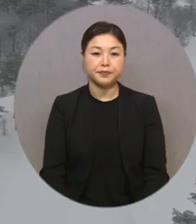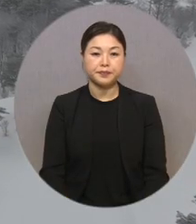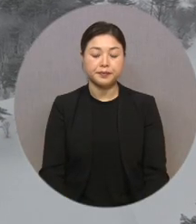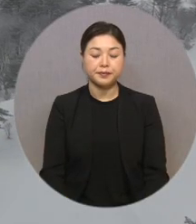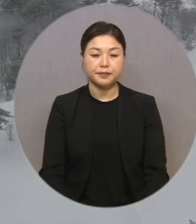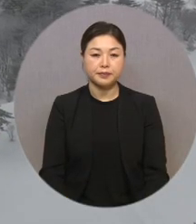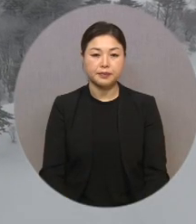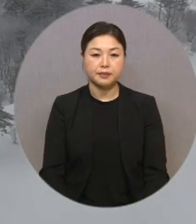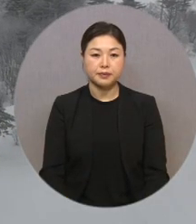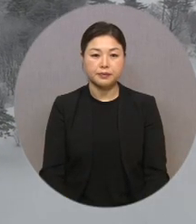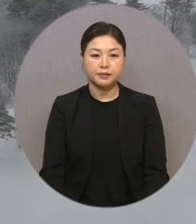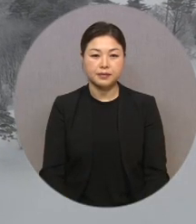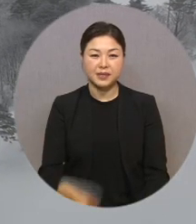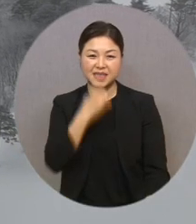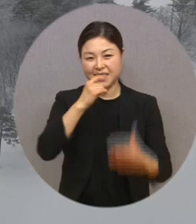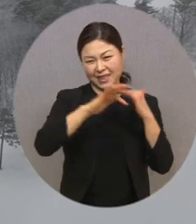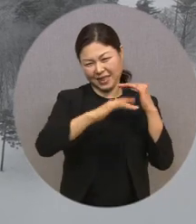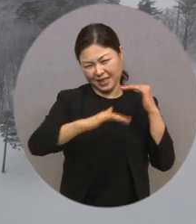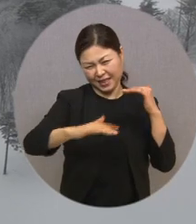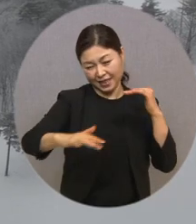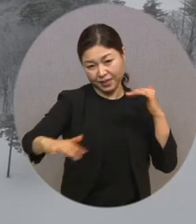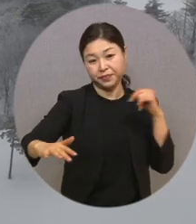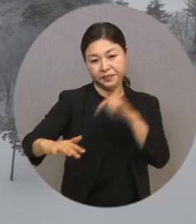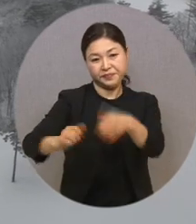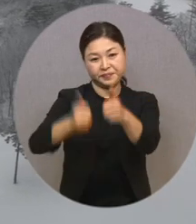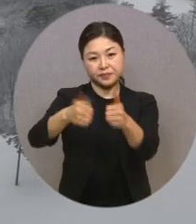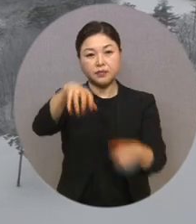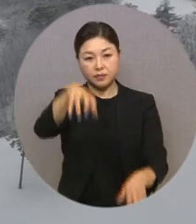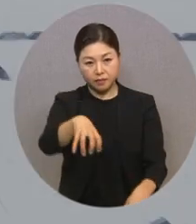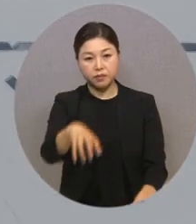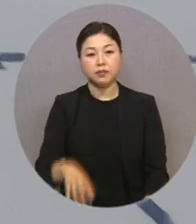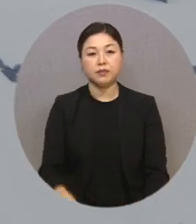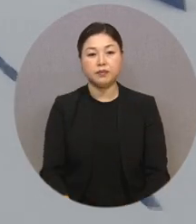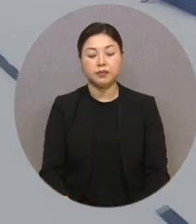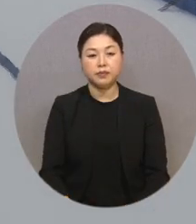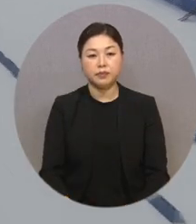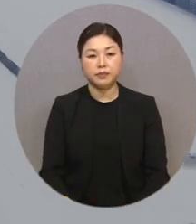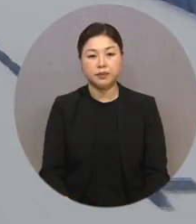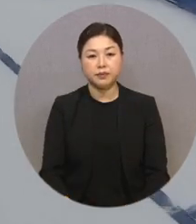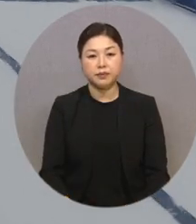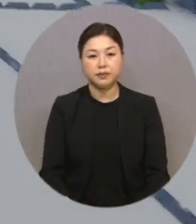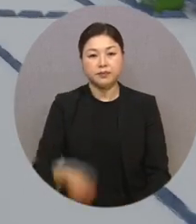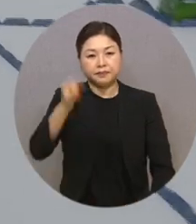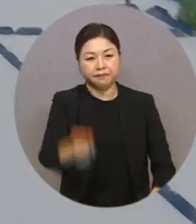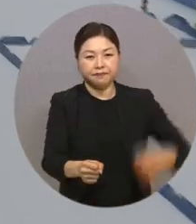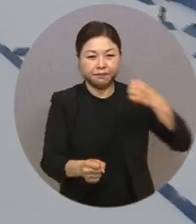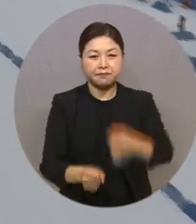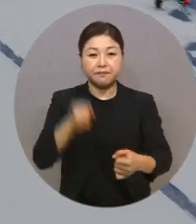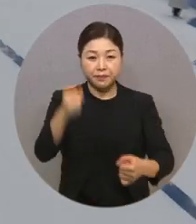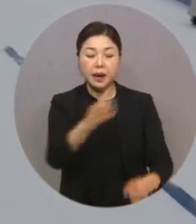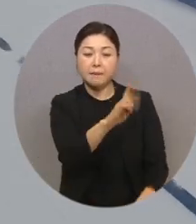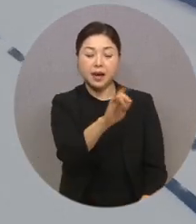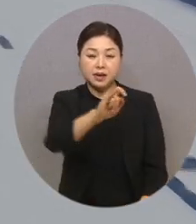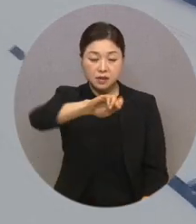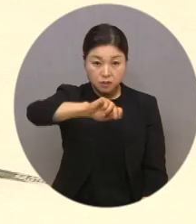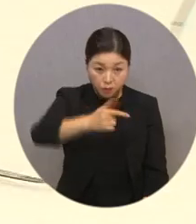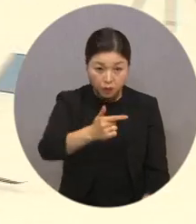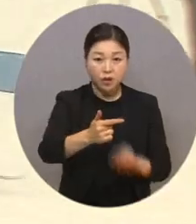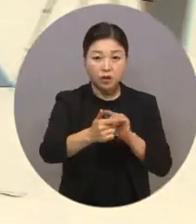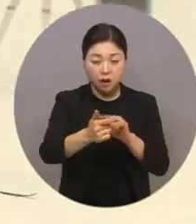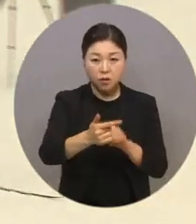기사입니다 새하얀 설산 사이로 펼쳐진 경기장 이곳에서는 슬론 그리고 크로스컨트리